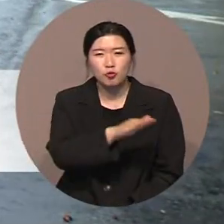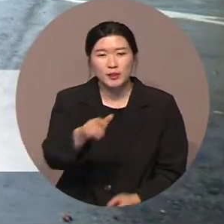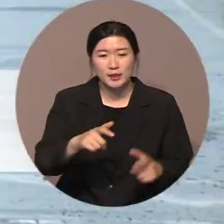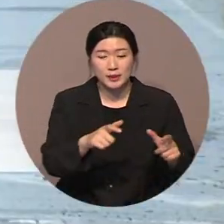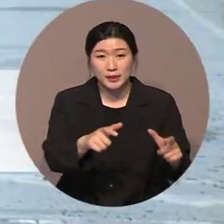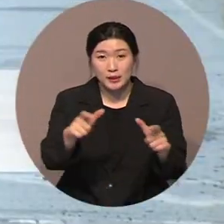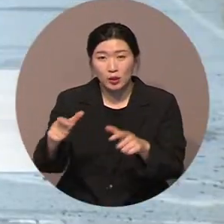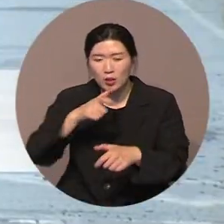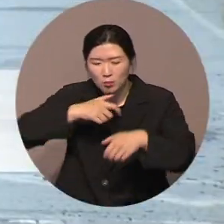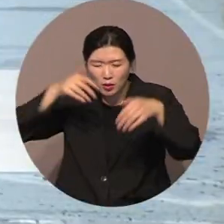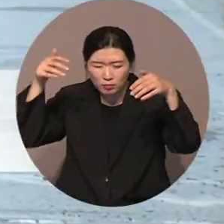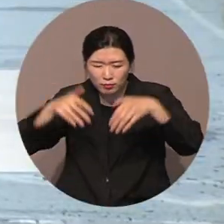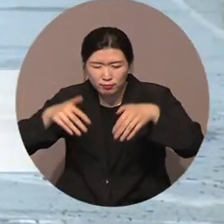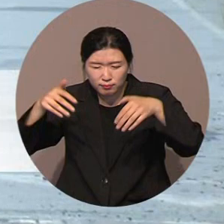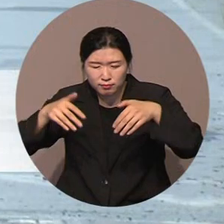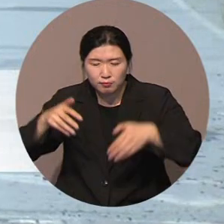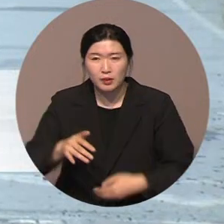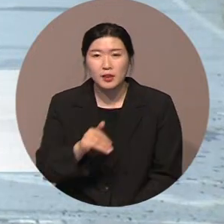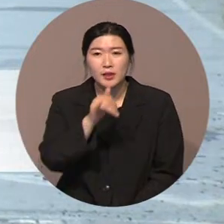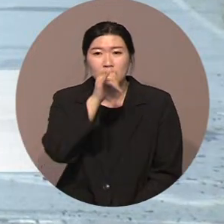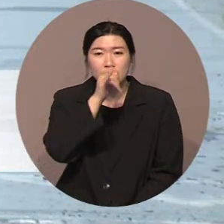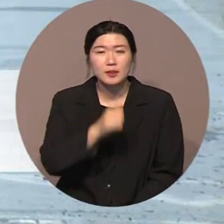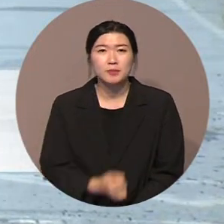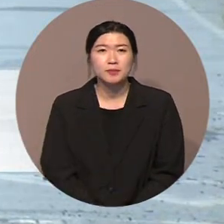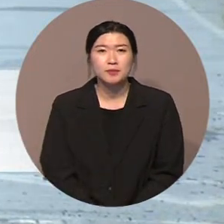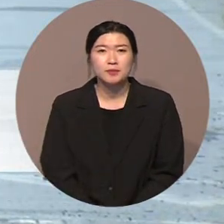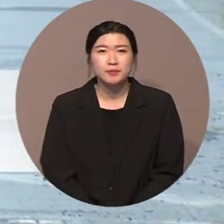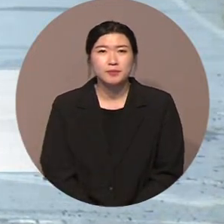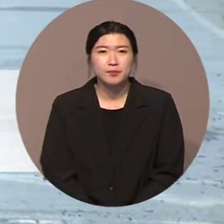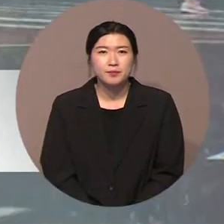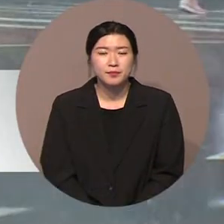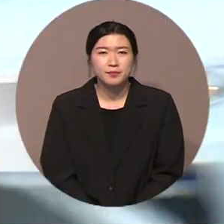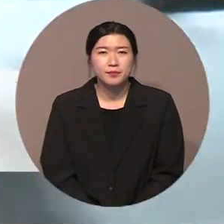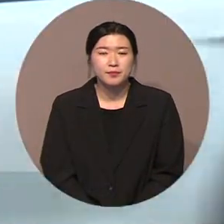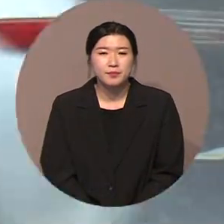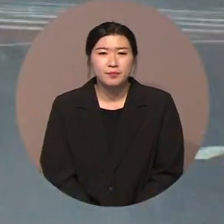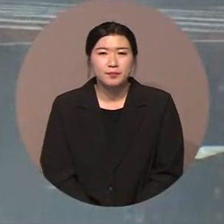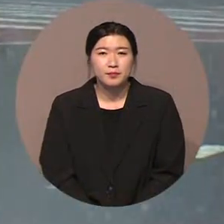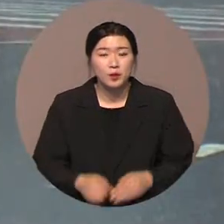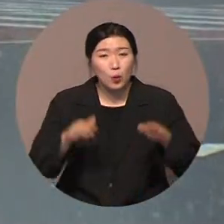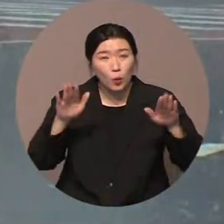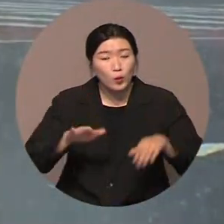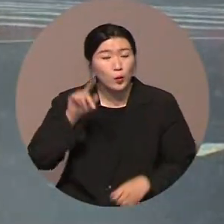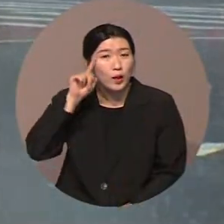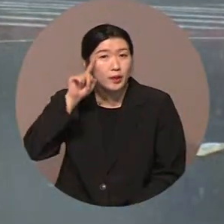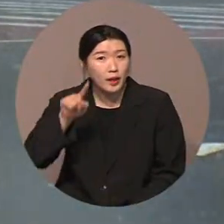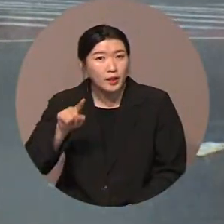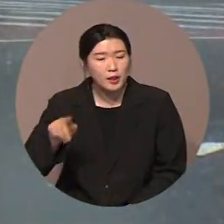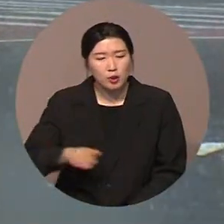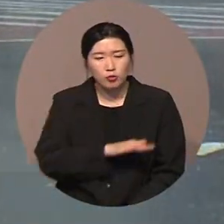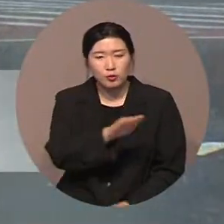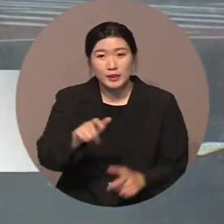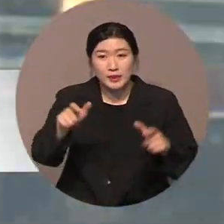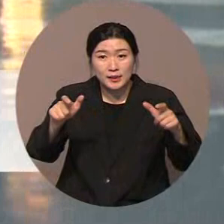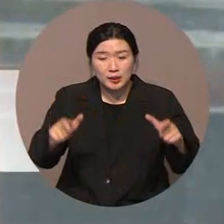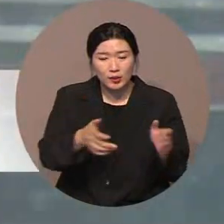6개 시군의 호우 예비특보가 내려지고 많은 비가 오겠습니다 오늘과 내일 사이의